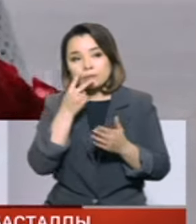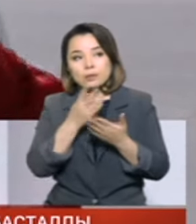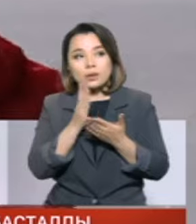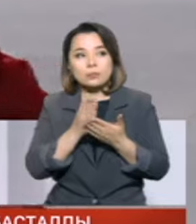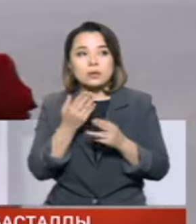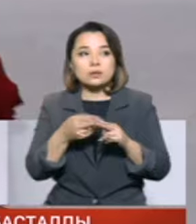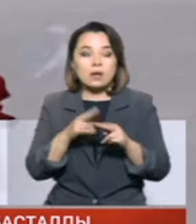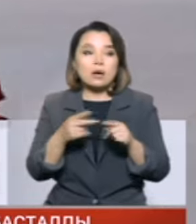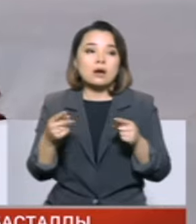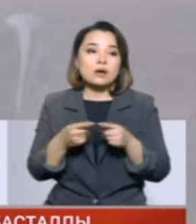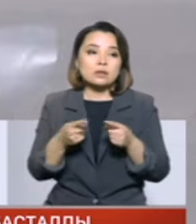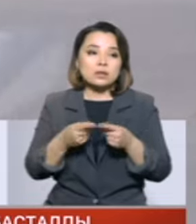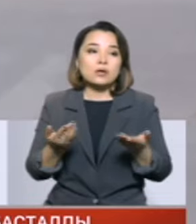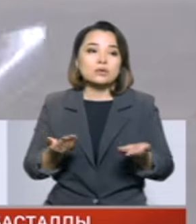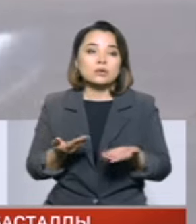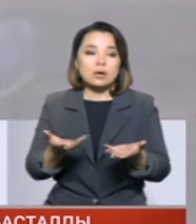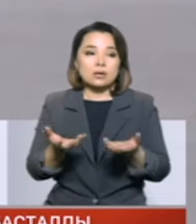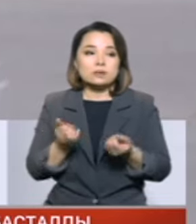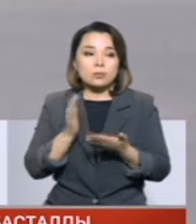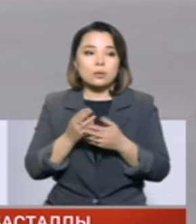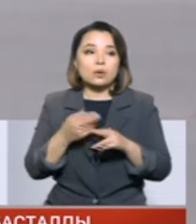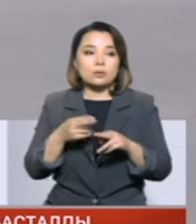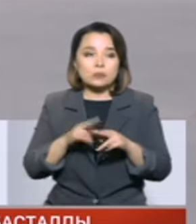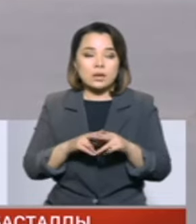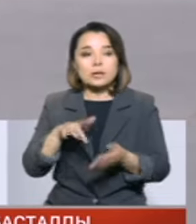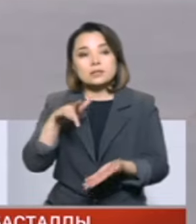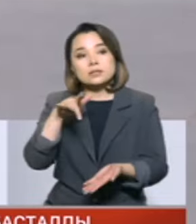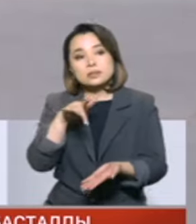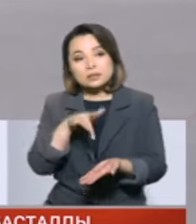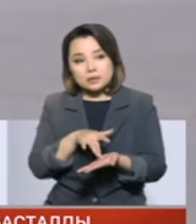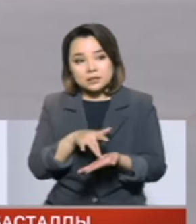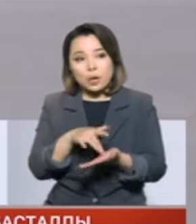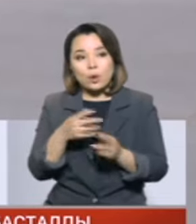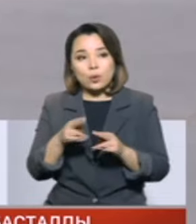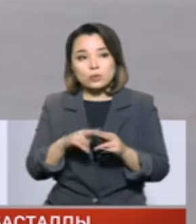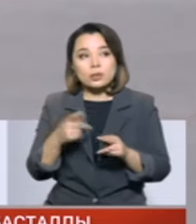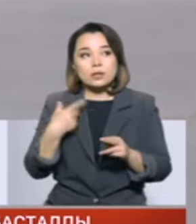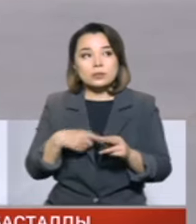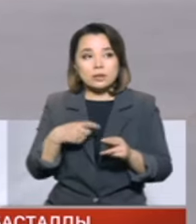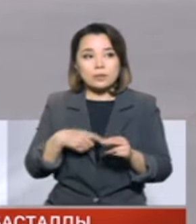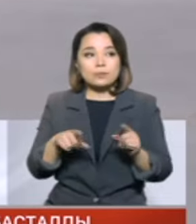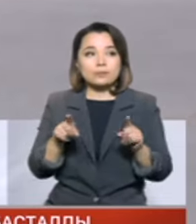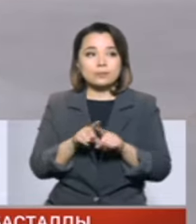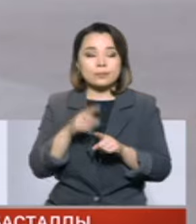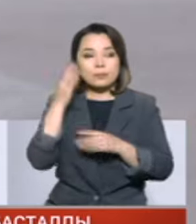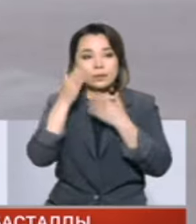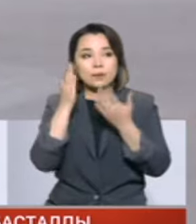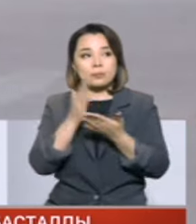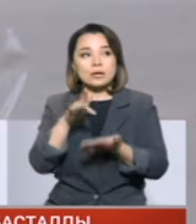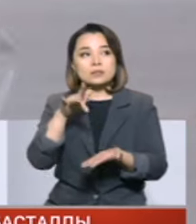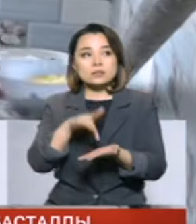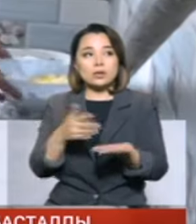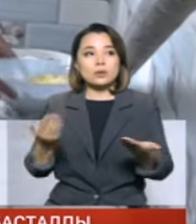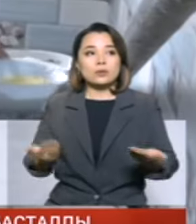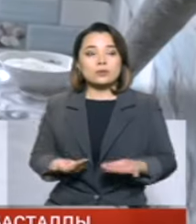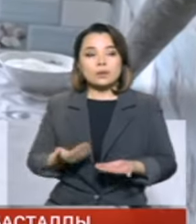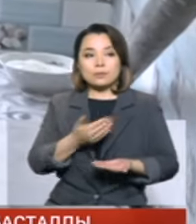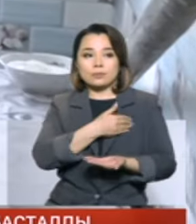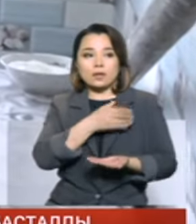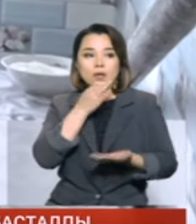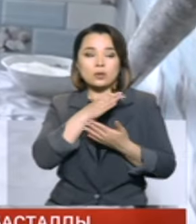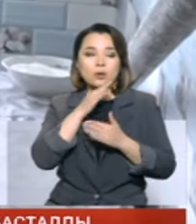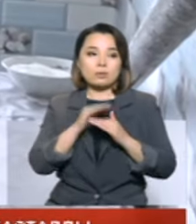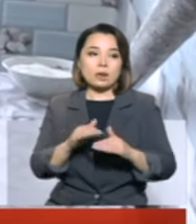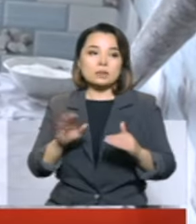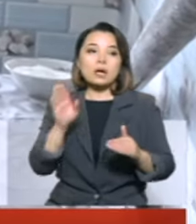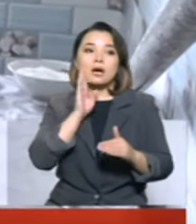сондай квартираға деп сол алдық сол үйді. Осы центрда, осы даже мен арманым болған центрда тұрам деп. Ал